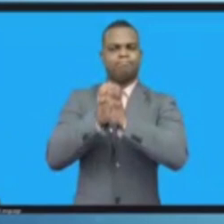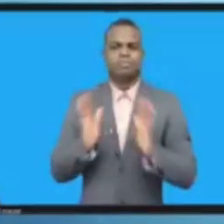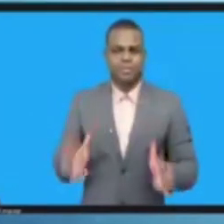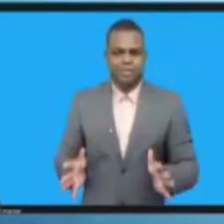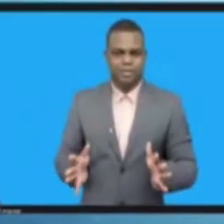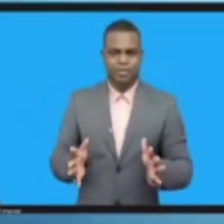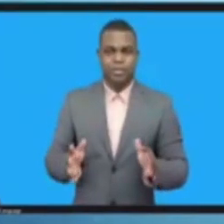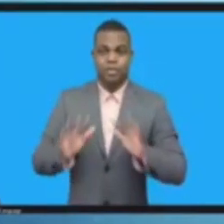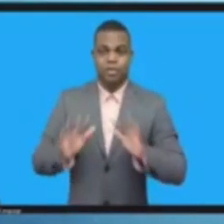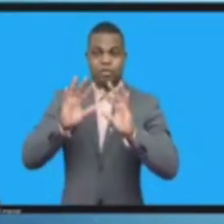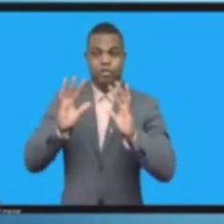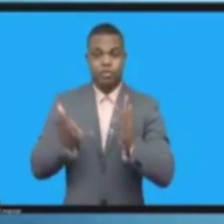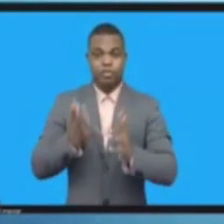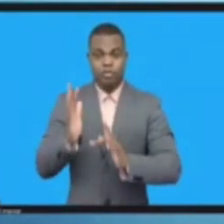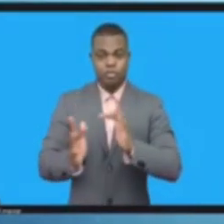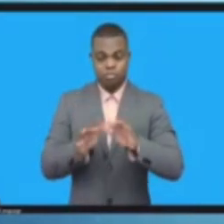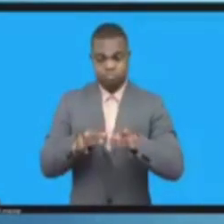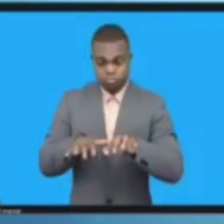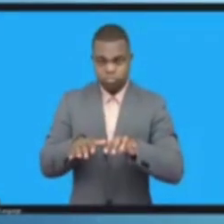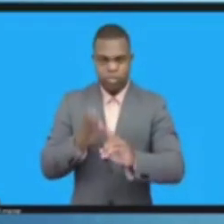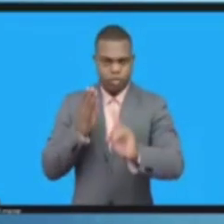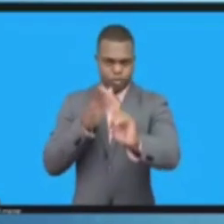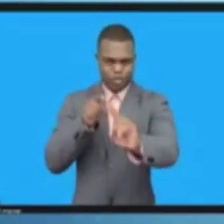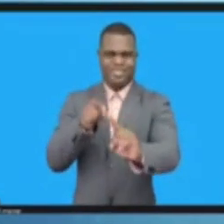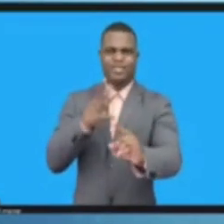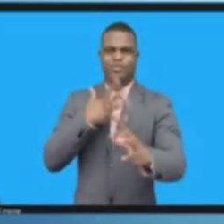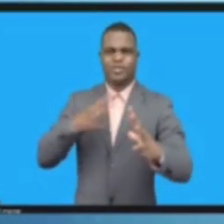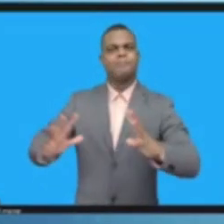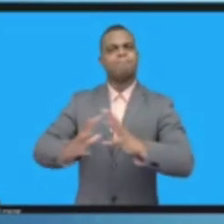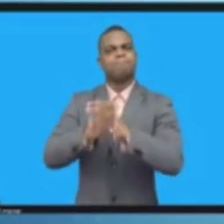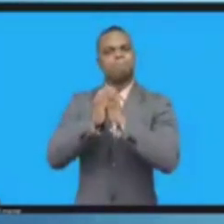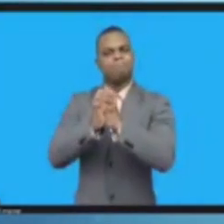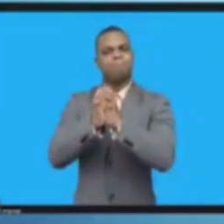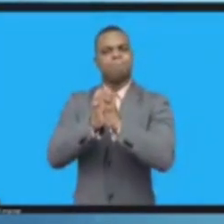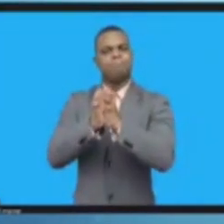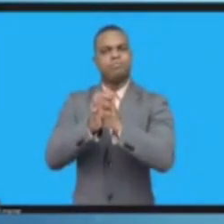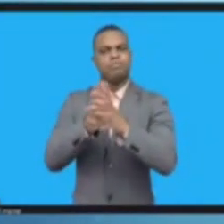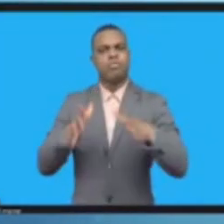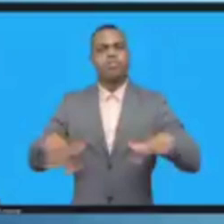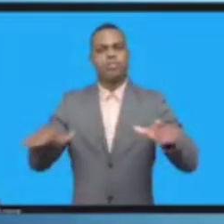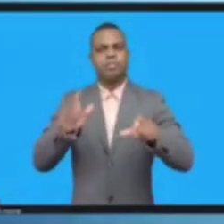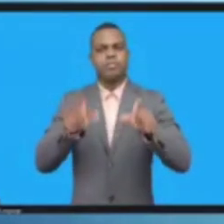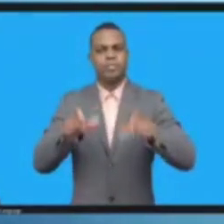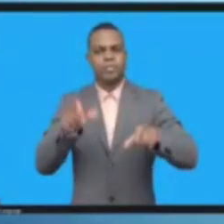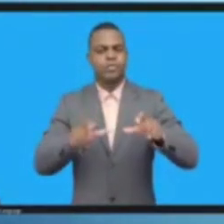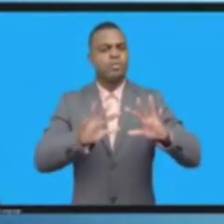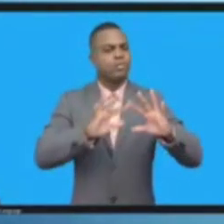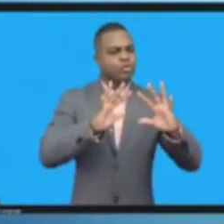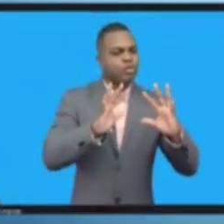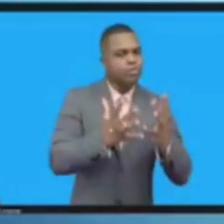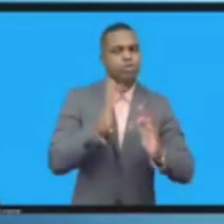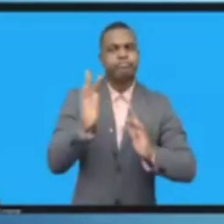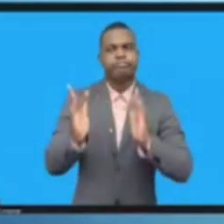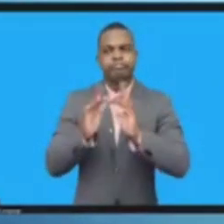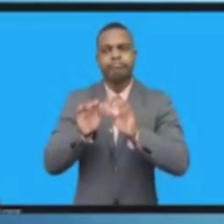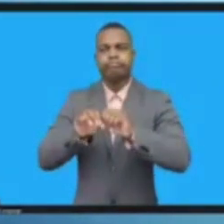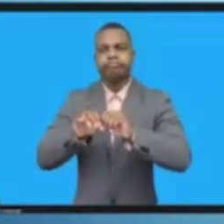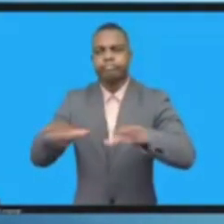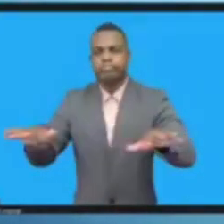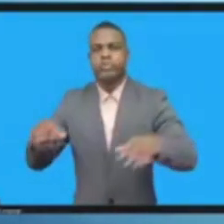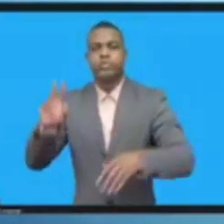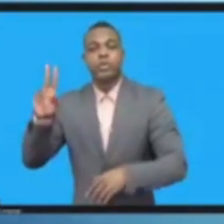mission, les Nations Unies constituent la plateforme idéale pour nous rassembler et partager une vision commune pour notre avenir numérique.